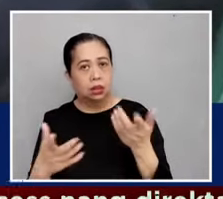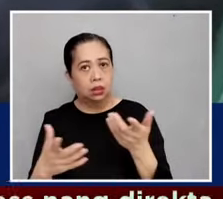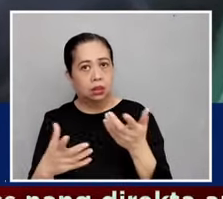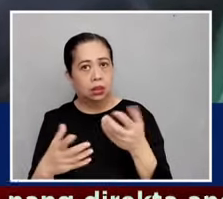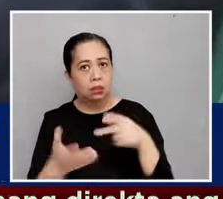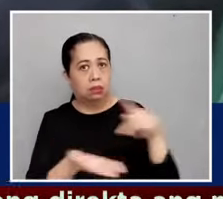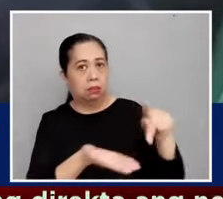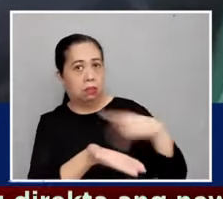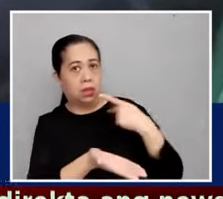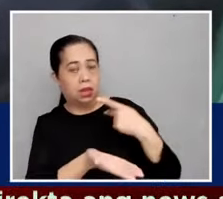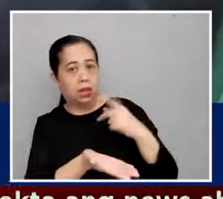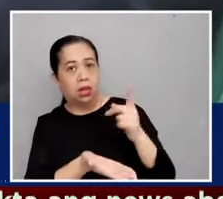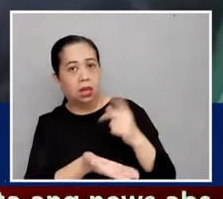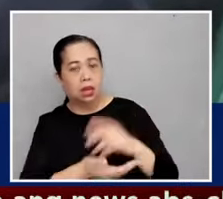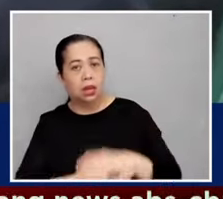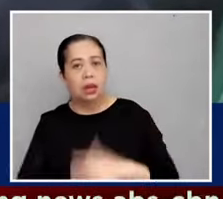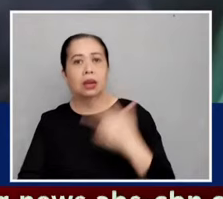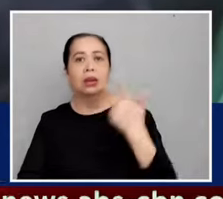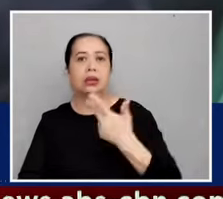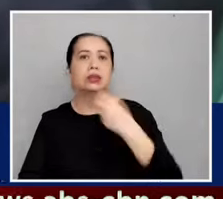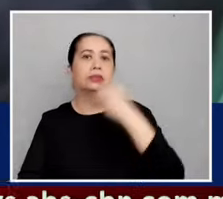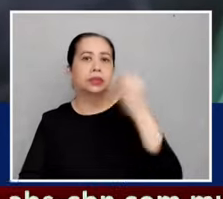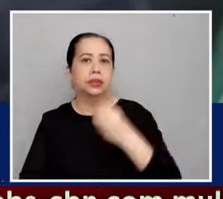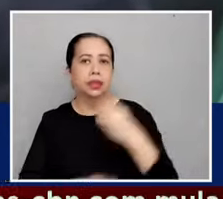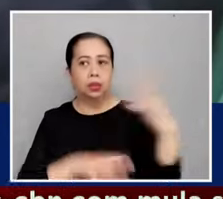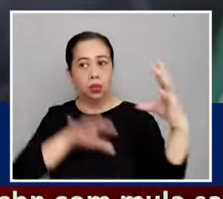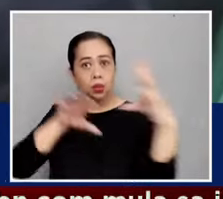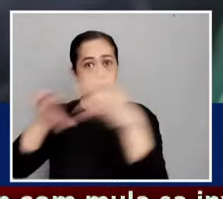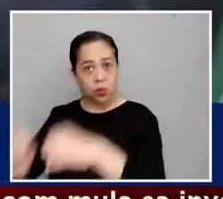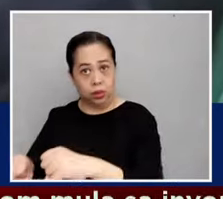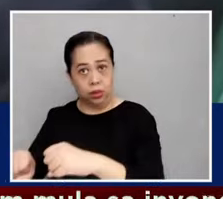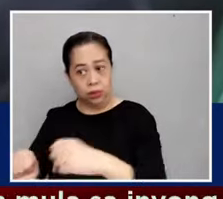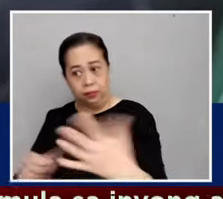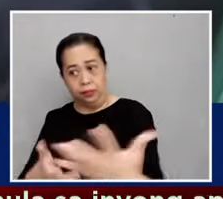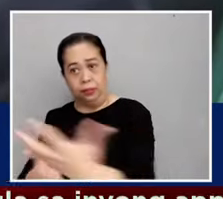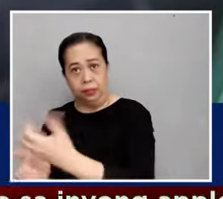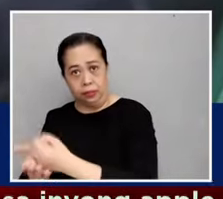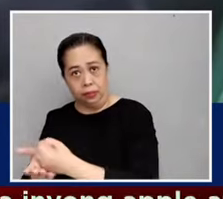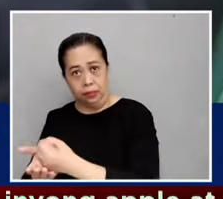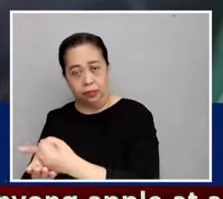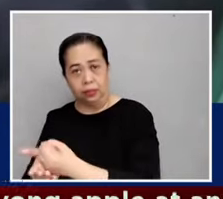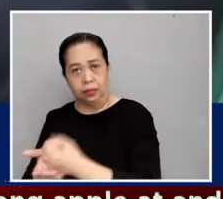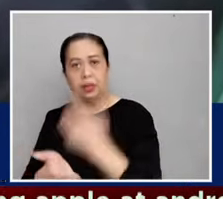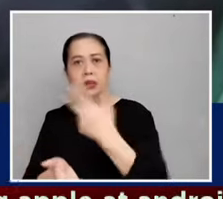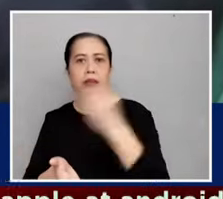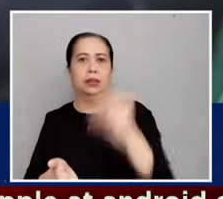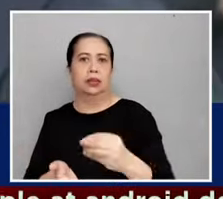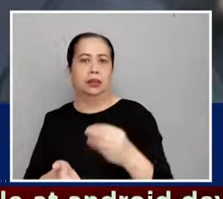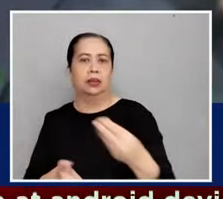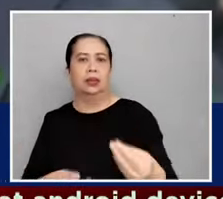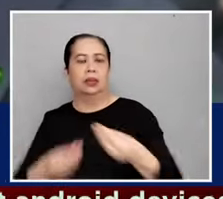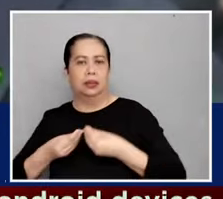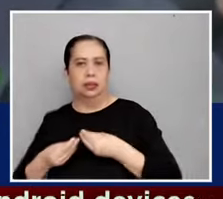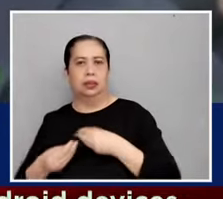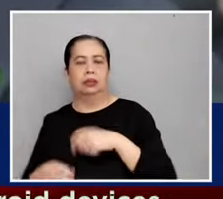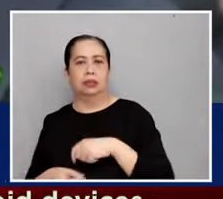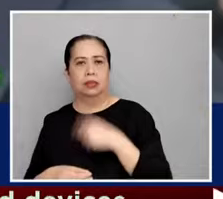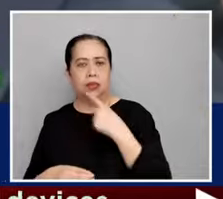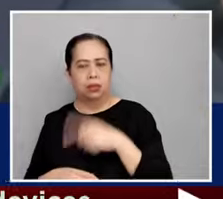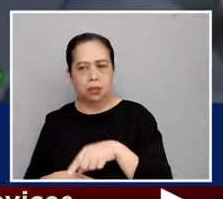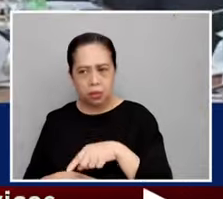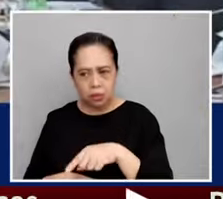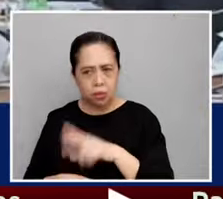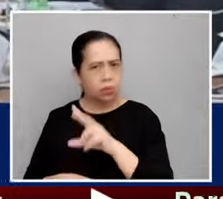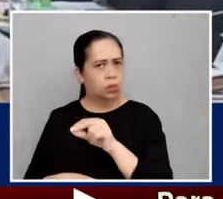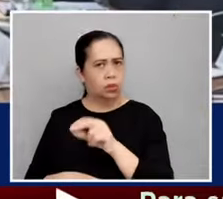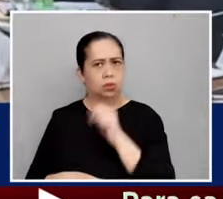kabayaran nila is 30% of the seized or confiscated drugs. Sinabi ko sa kanila na no, I will